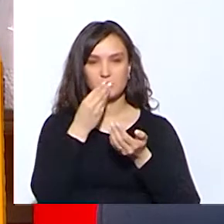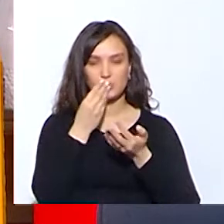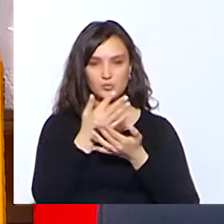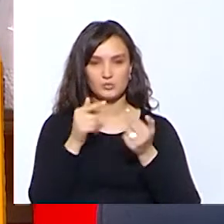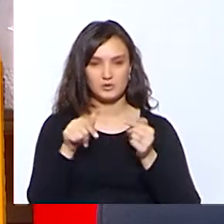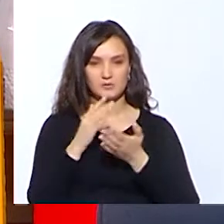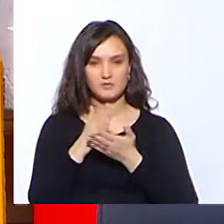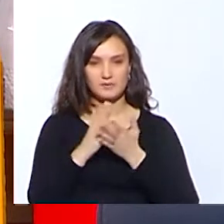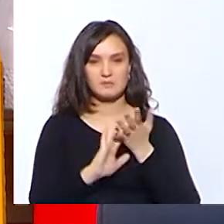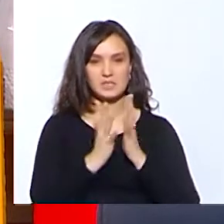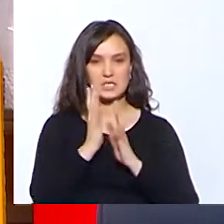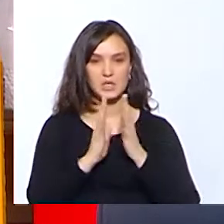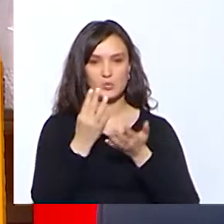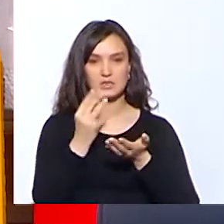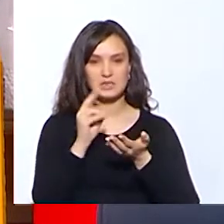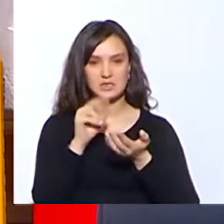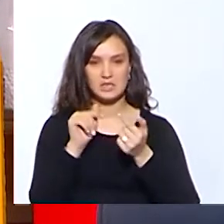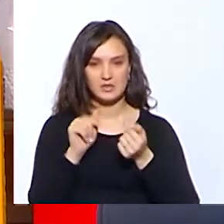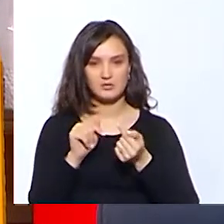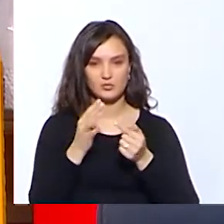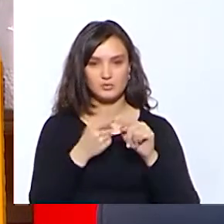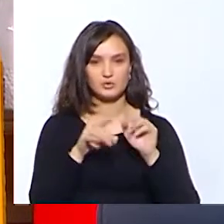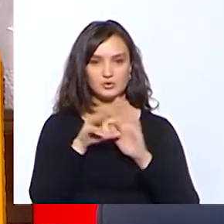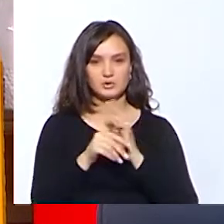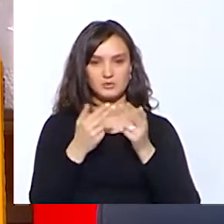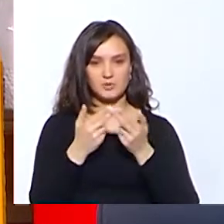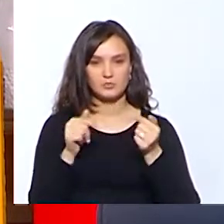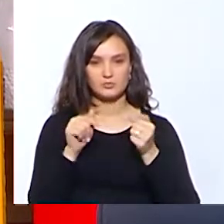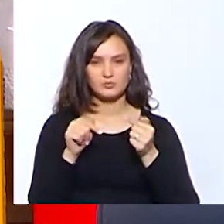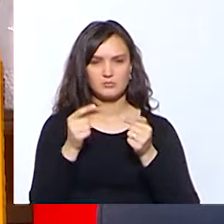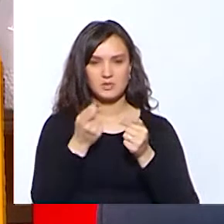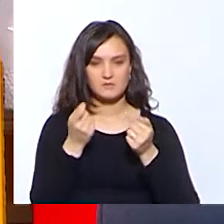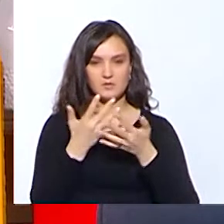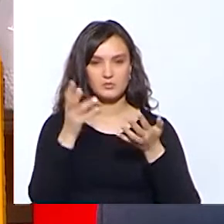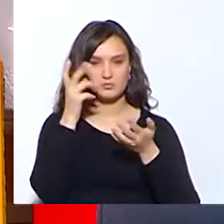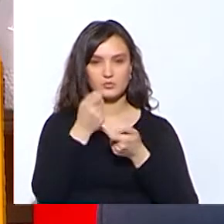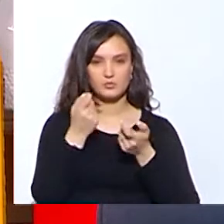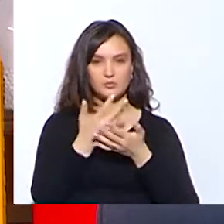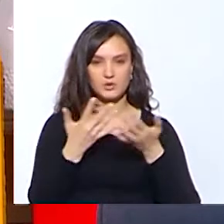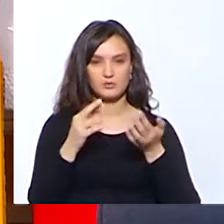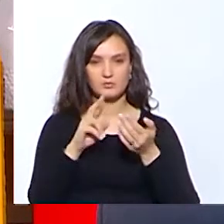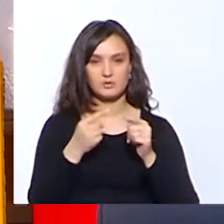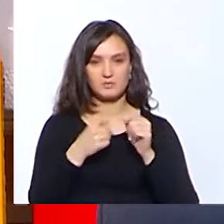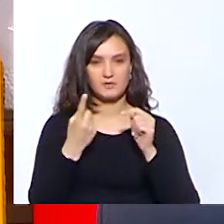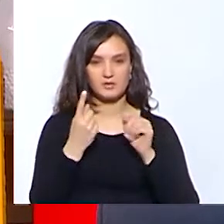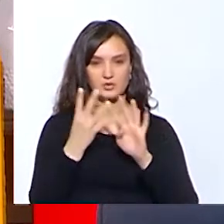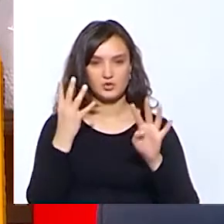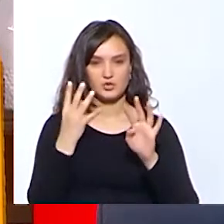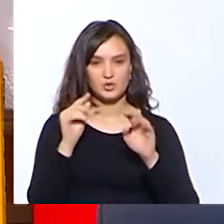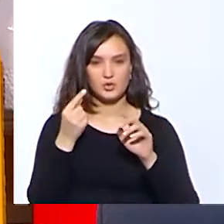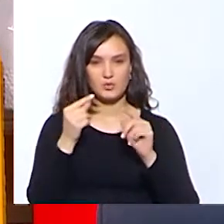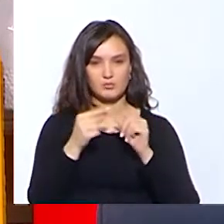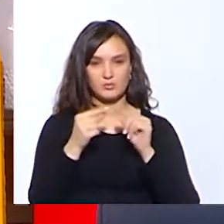ეს გახლავთ მცენარეული ცილის წყარო, რომელშიც რა თქმა უნდა შედის მარცვლეული, ბურღულეული და უპირველეს ყოვლისა პარკოსნები